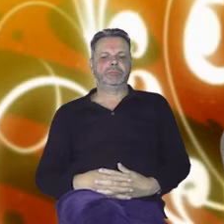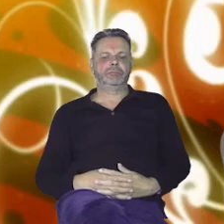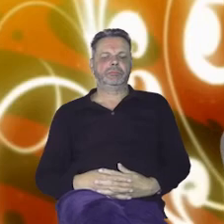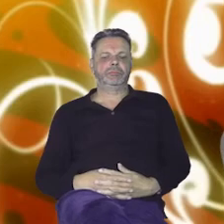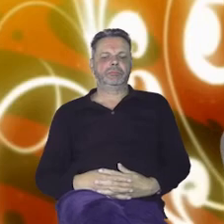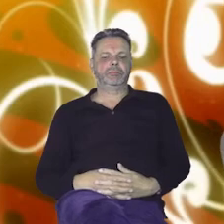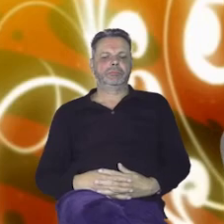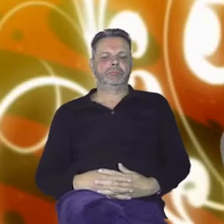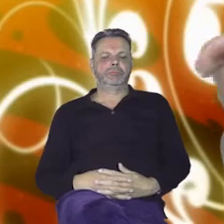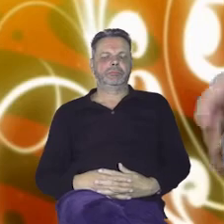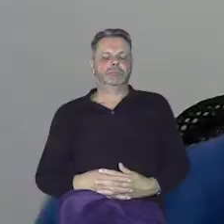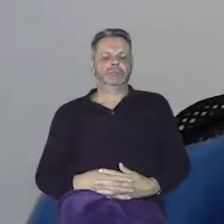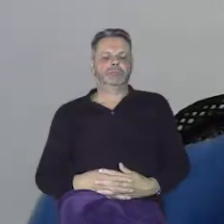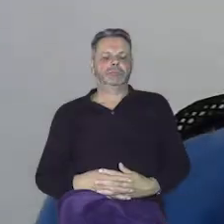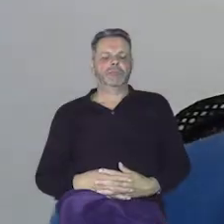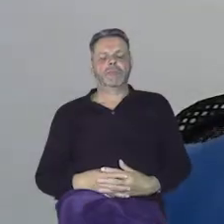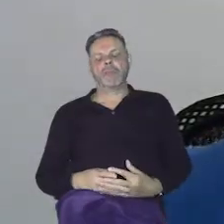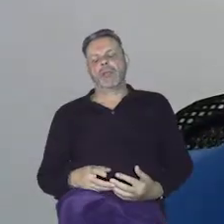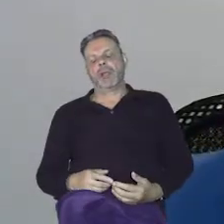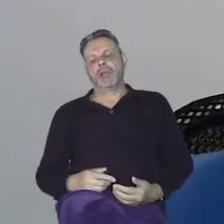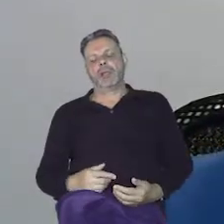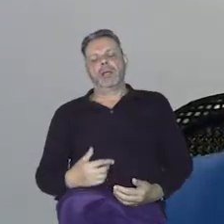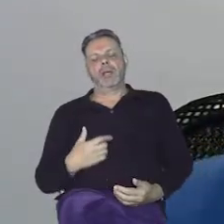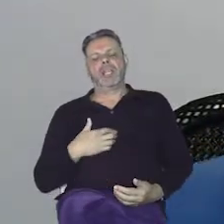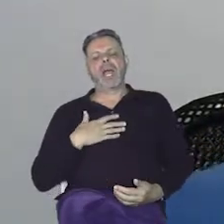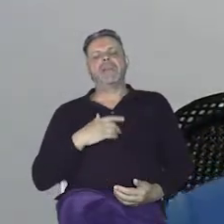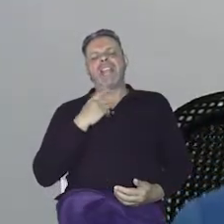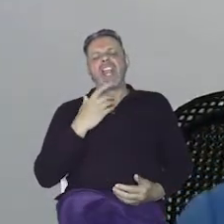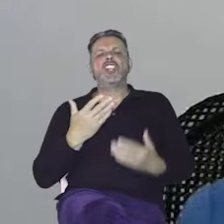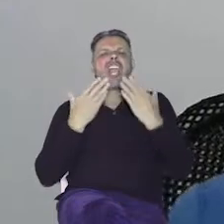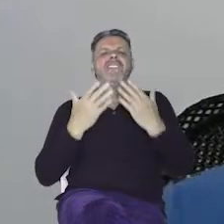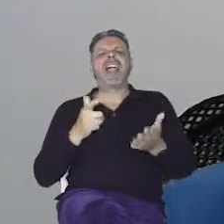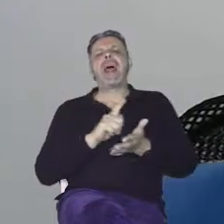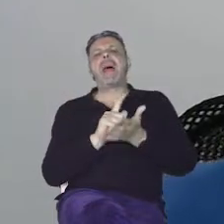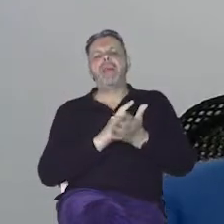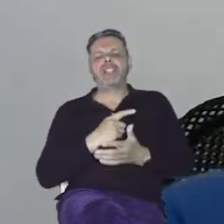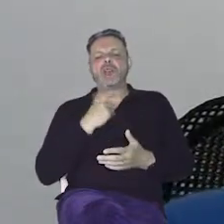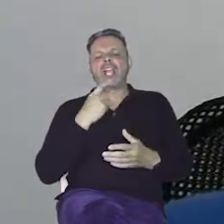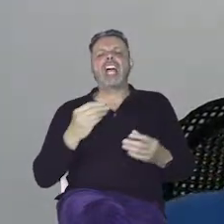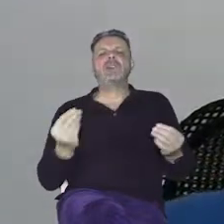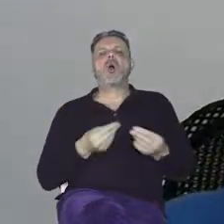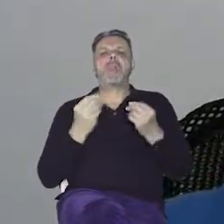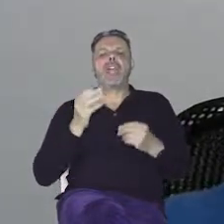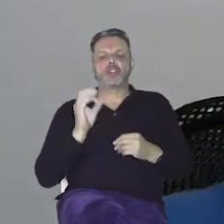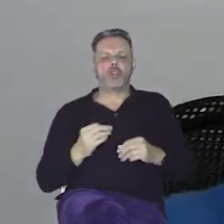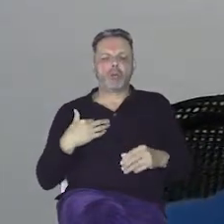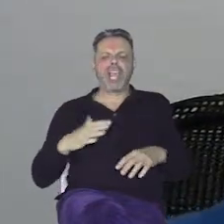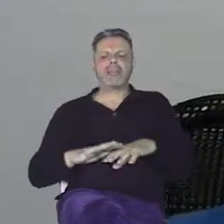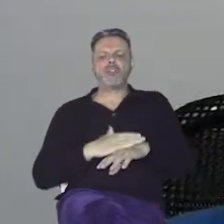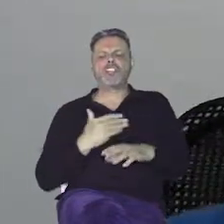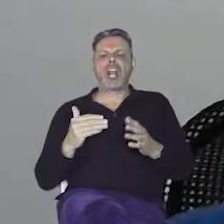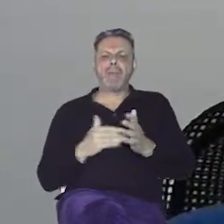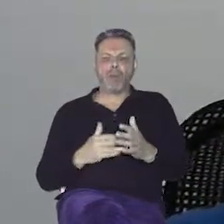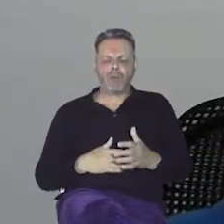Ako sam nešto rekla... Ja bih vam samo rekla, Sonja, hvala vam na ovoj prilici da kažemo i nešto dobro. Osjećala sam potrebu, s obzirom da